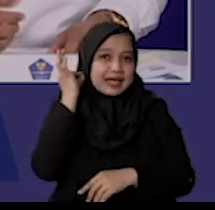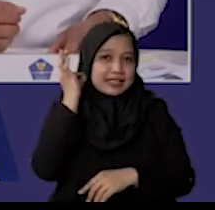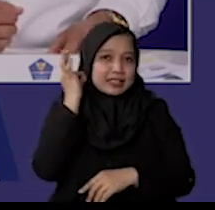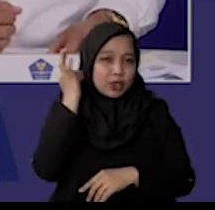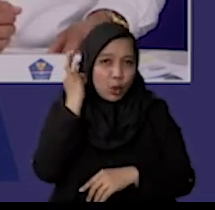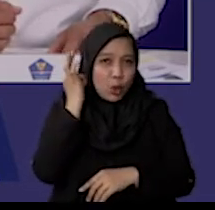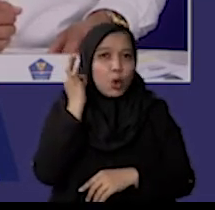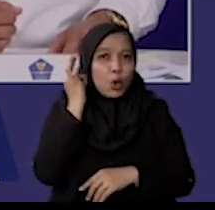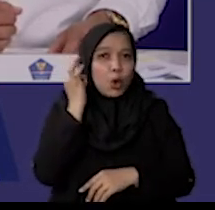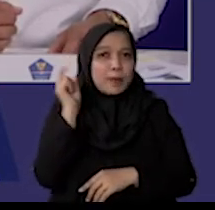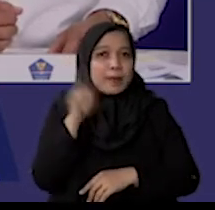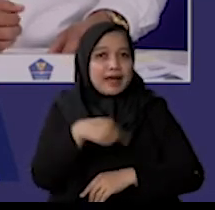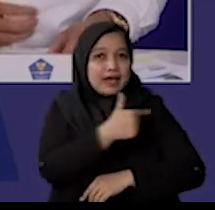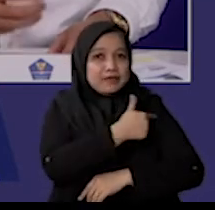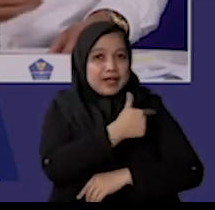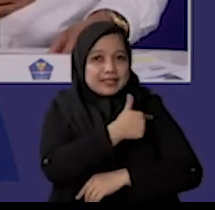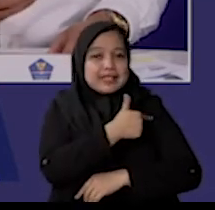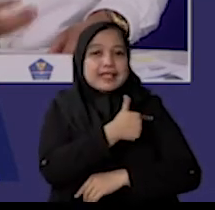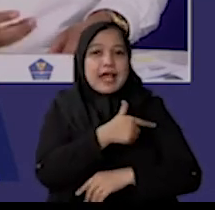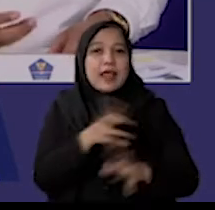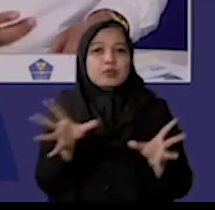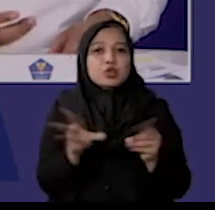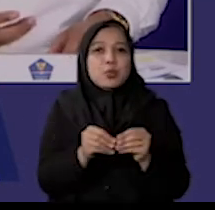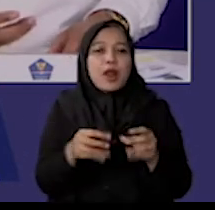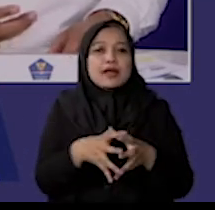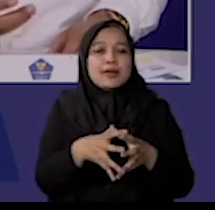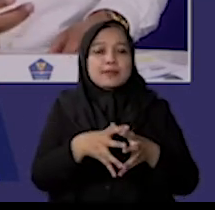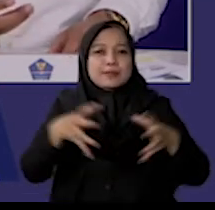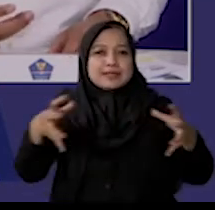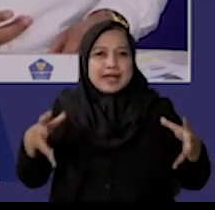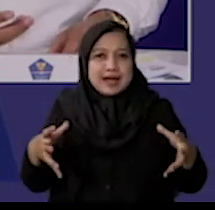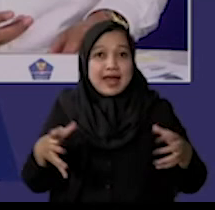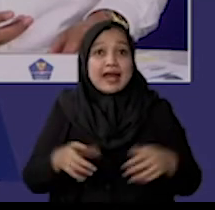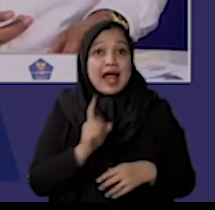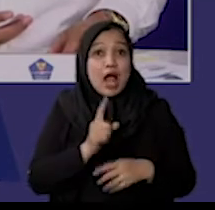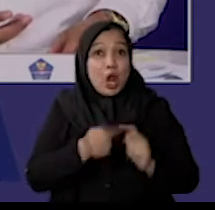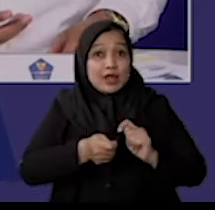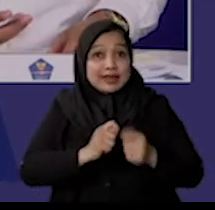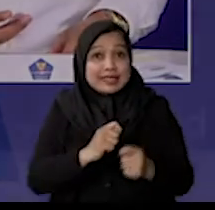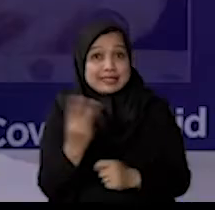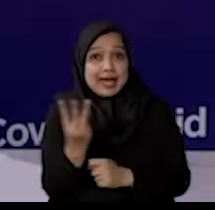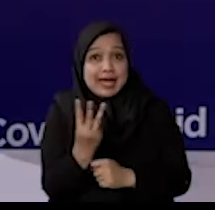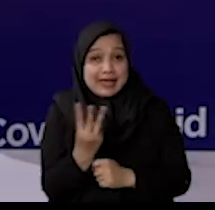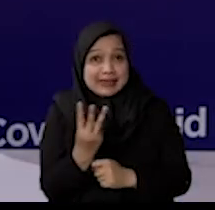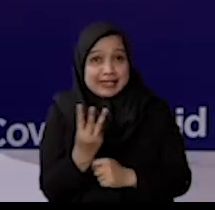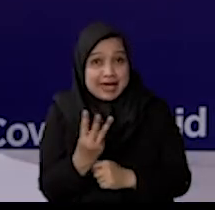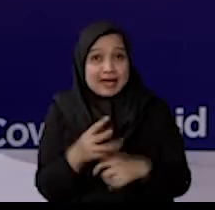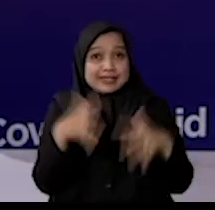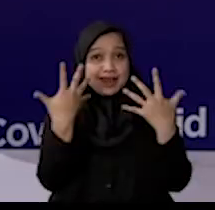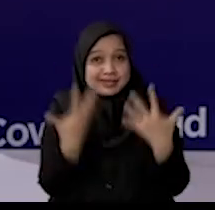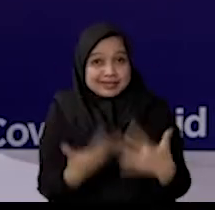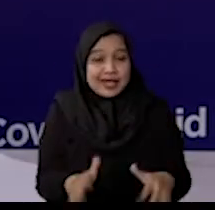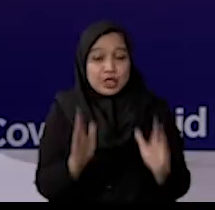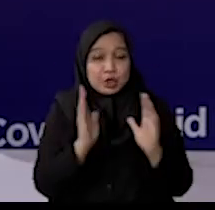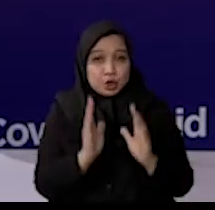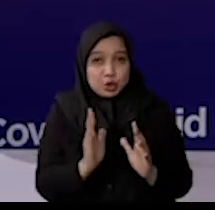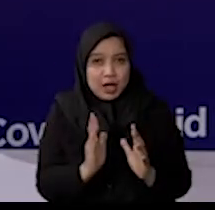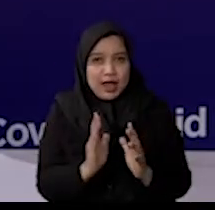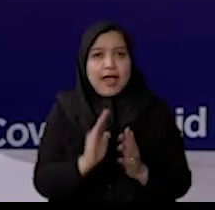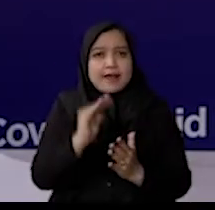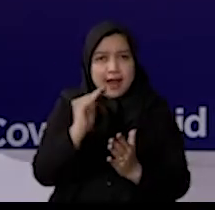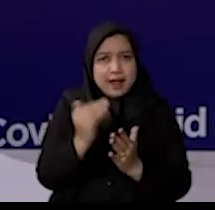yang lebih besar. Dan apabila uji klinis fase 3 ini tuntas dan